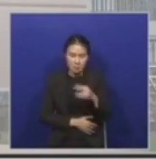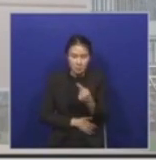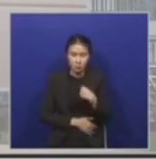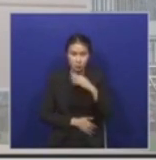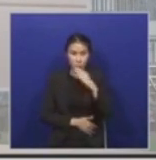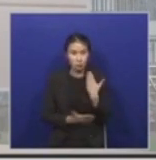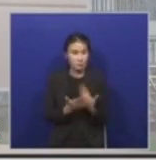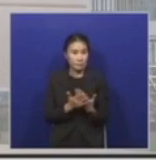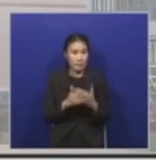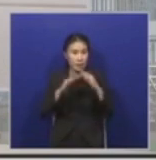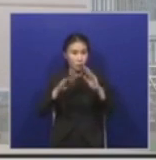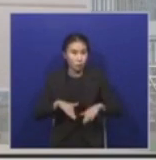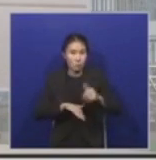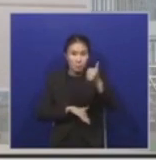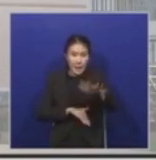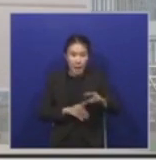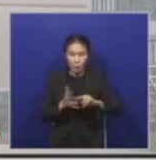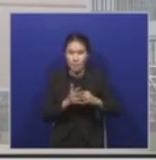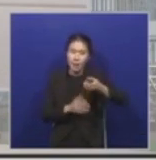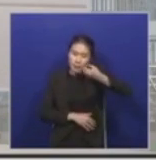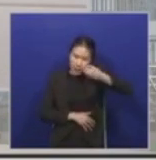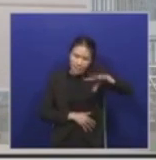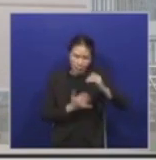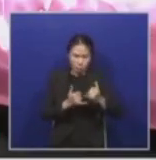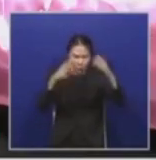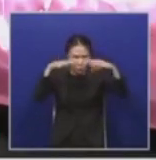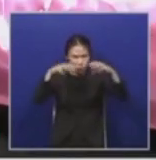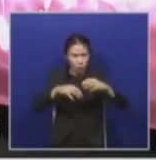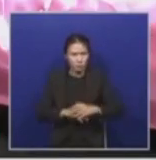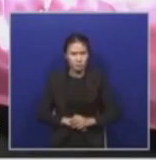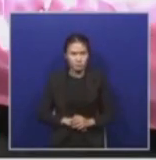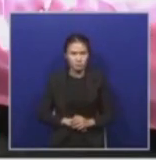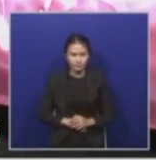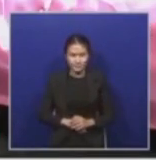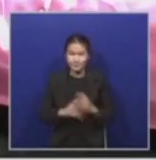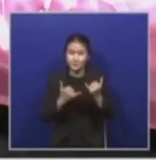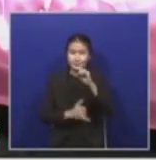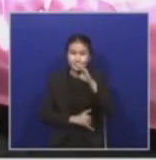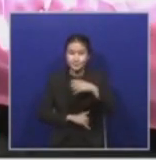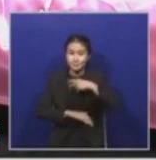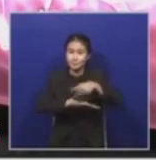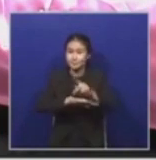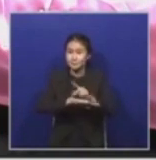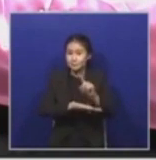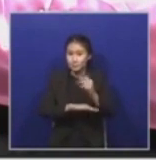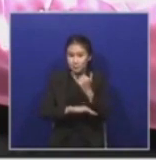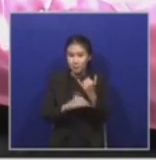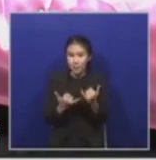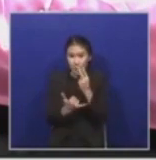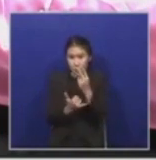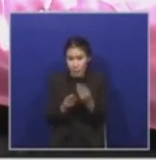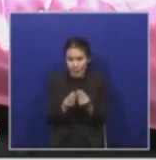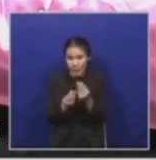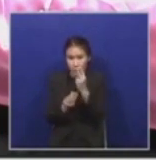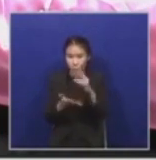านประธานปิดประชุมกลับบ้านเลยครับฝนตกด้วยแล้วผมอยากจะบอกท่านประธานทางนี้ครับท่านไปดูรายละเอียด